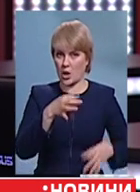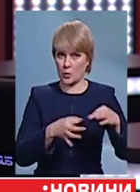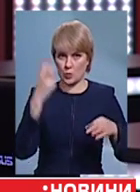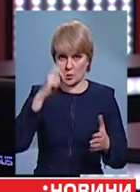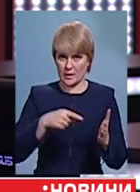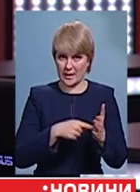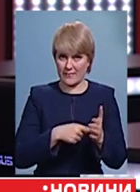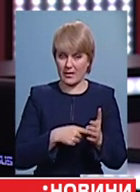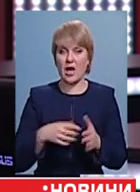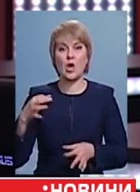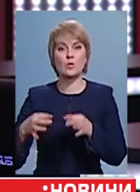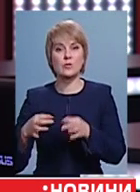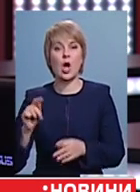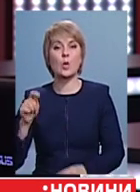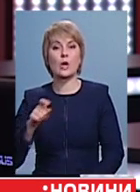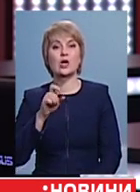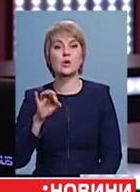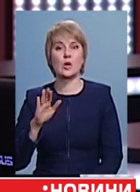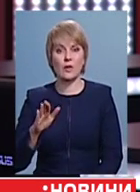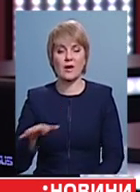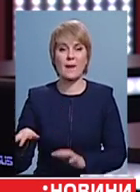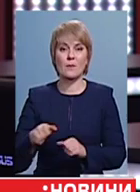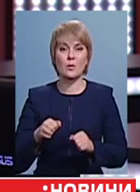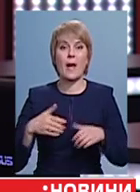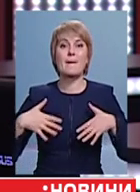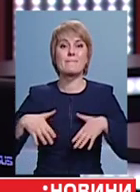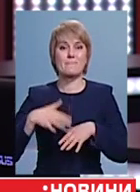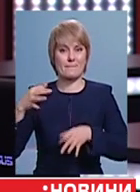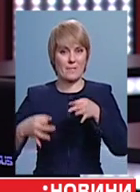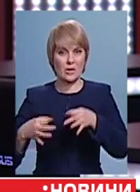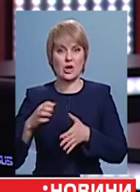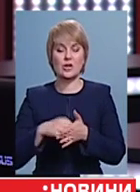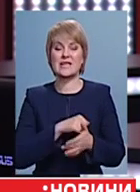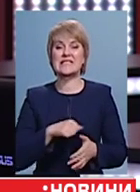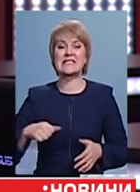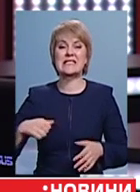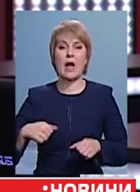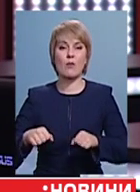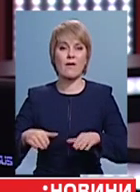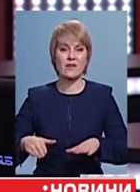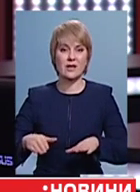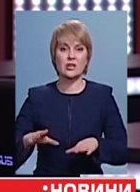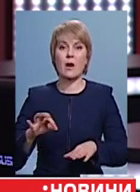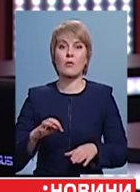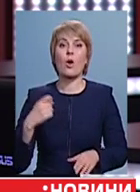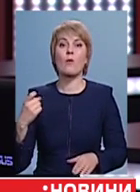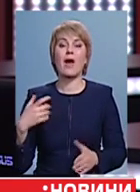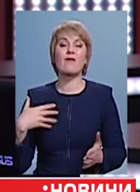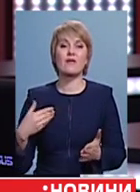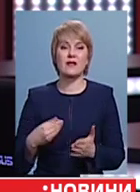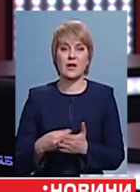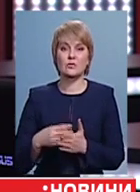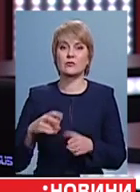суддя Ленінського райсуду Луганська Олексій Золотарьов позбувся мантії через самовільні рішення про право власності на трубопроводи кількох районів